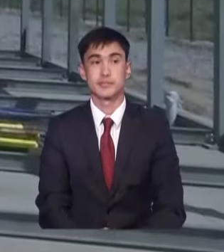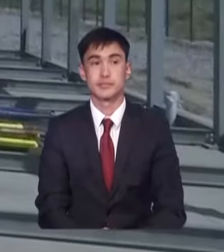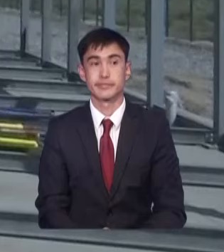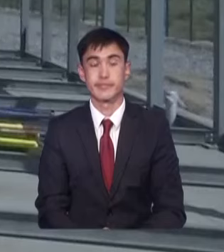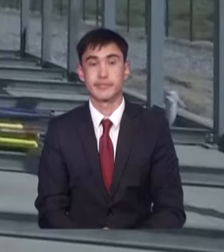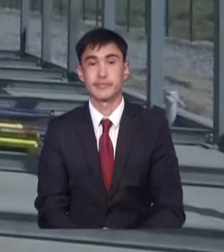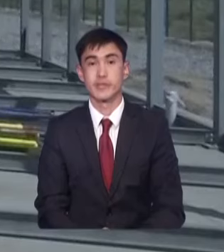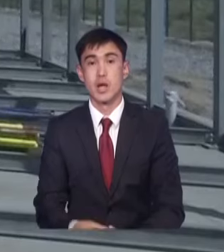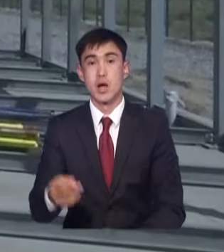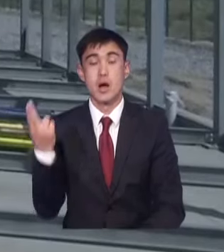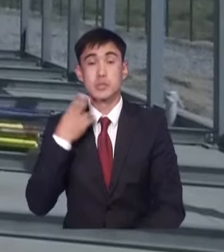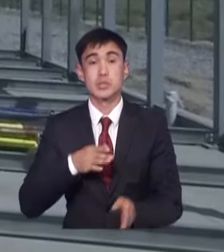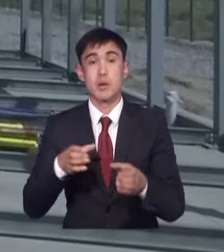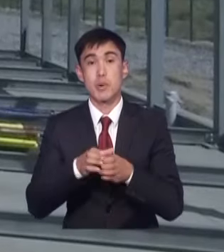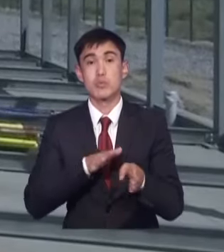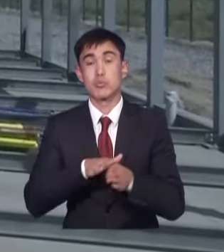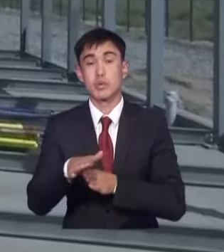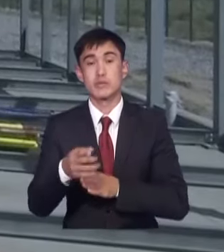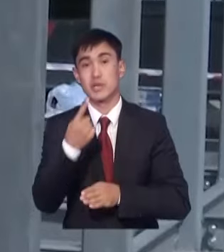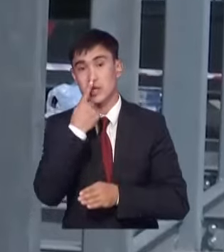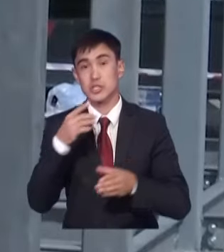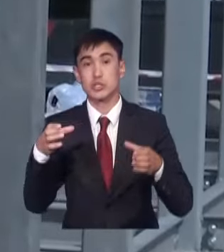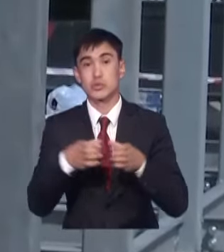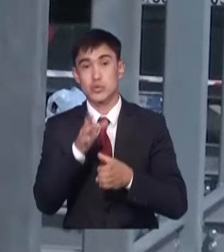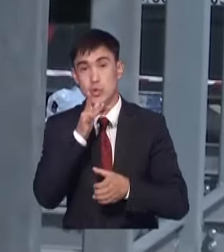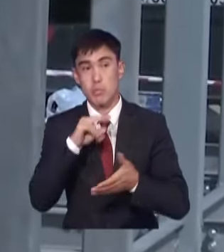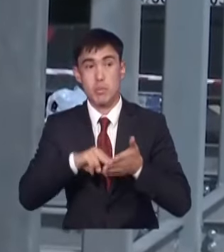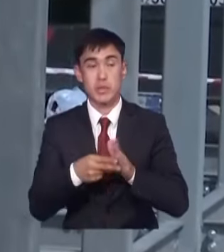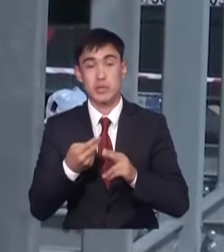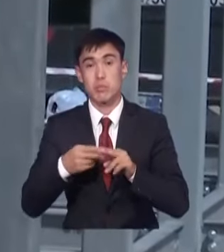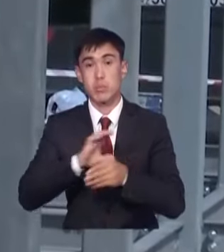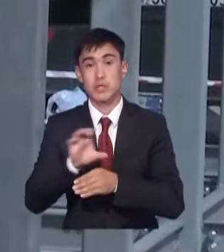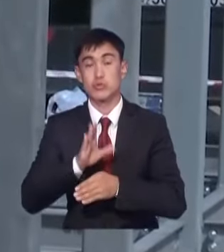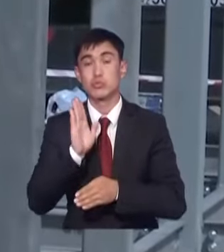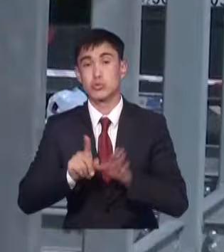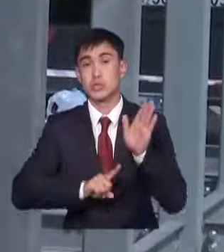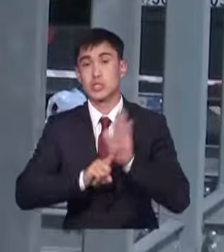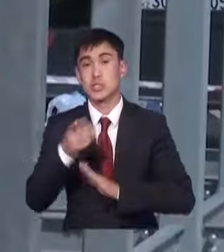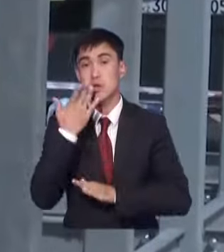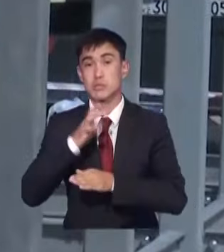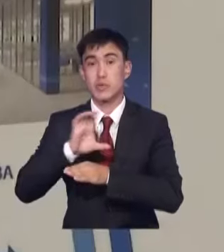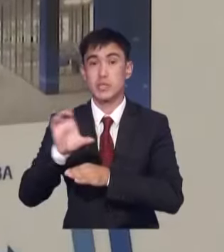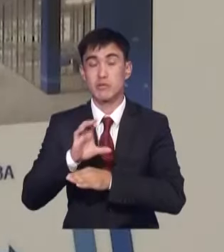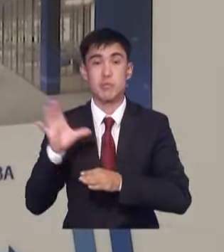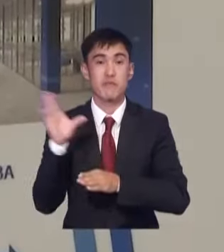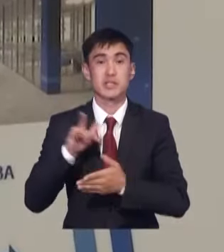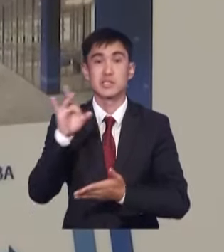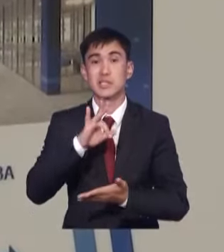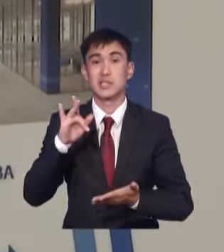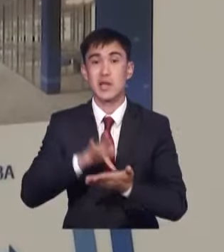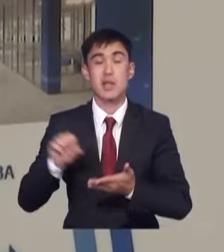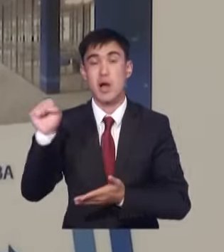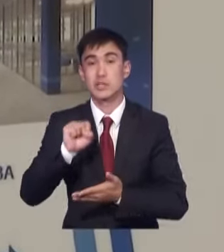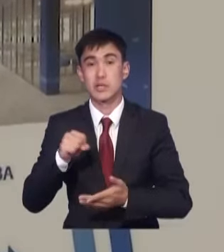американская компания намерена реализовать проект в кратчайшие сроки по плану данное производство начнёт экспортировать продукцию по всей Центральной